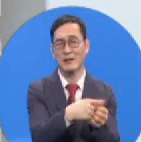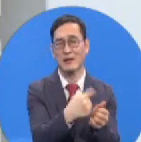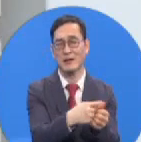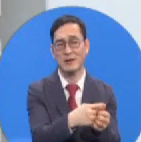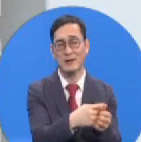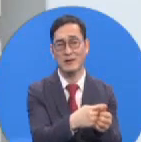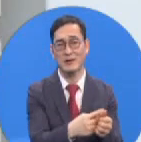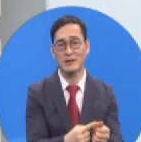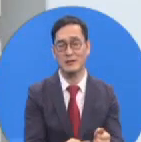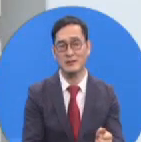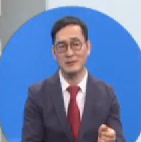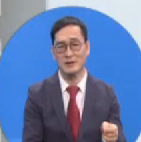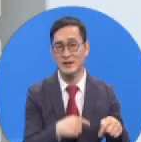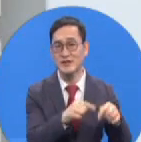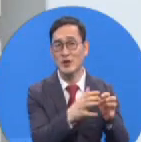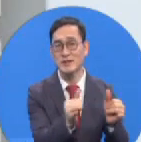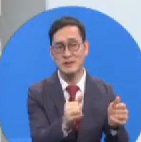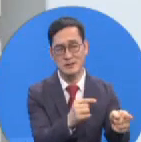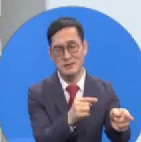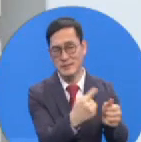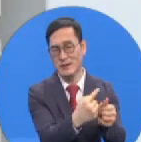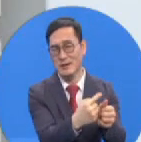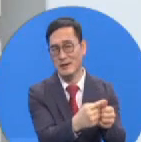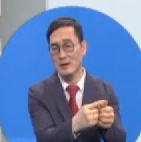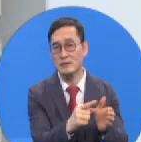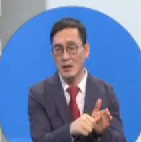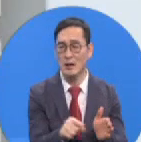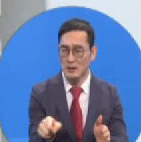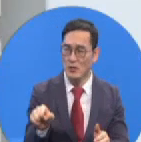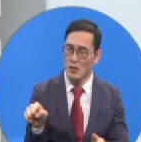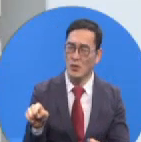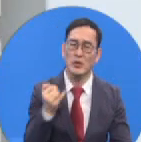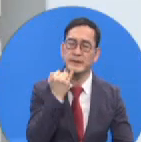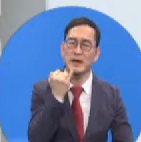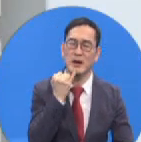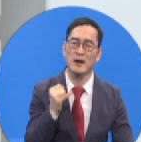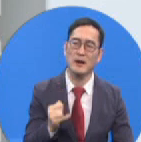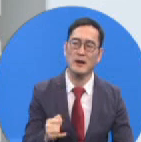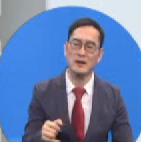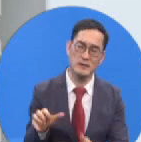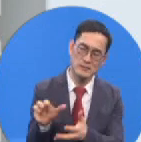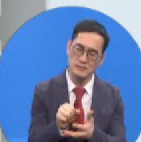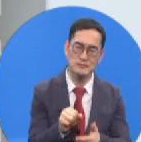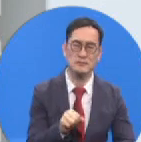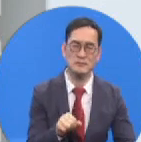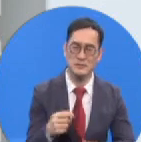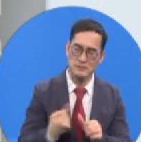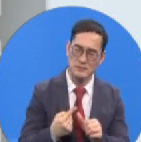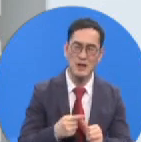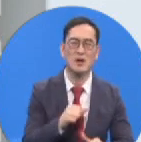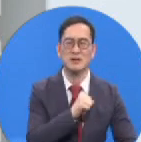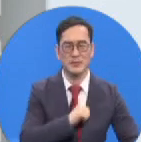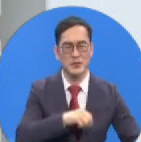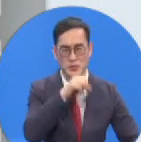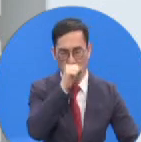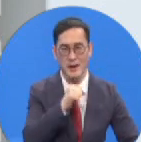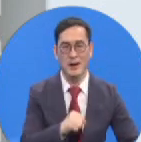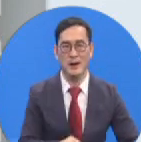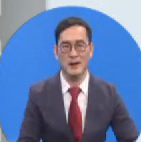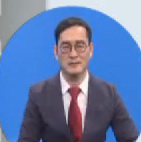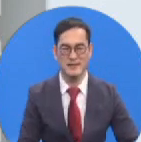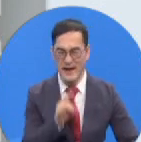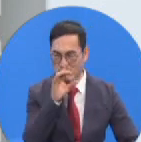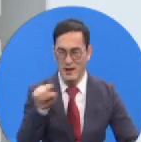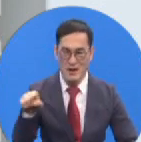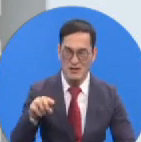좀 문제가 이야기가 되고 있죠. 사실 그 저희 당 내에서는 저 문제는 그 일단락 됐습니다. 아 그래요?